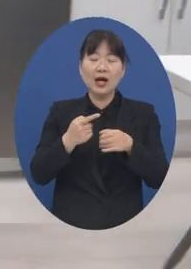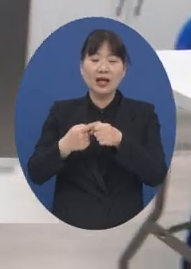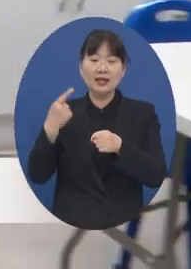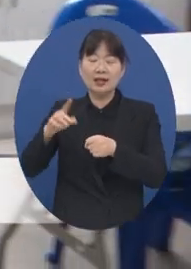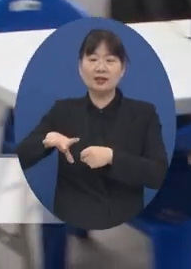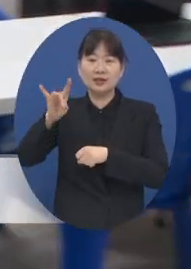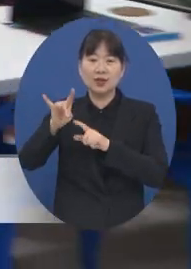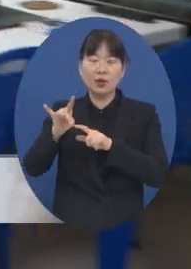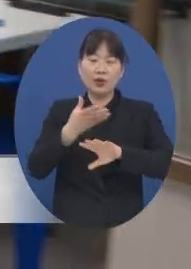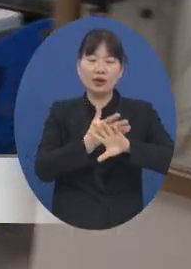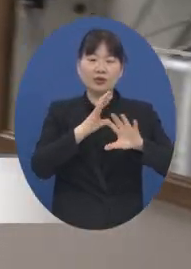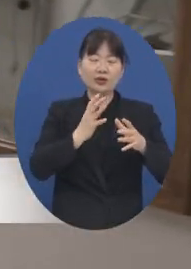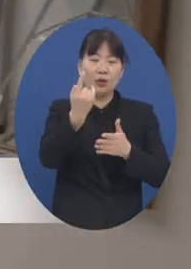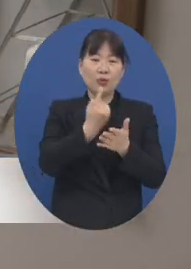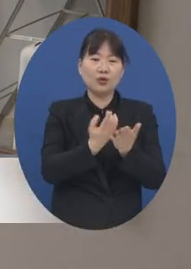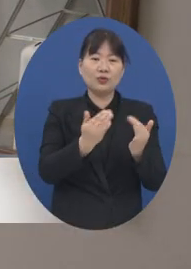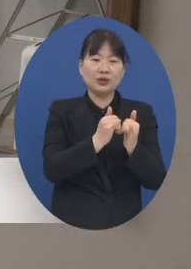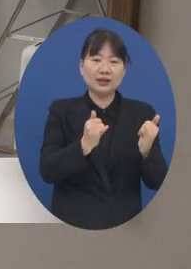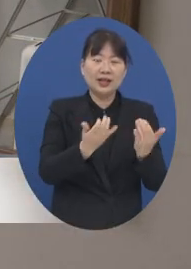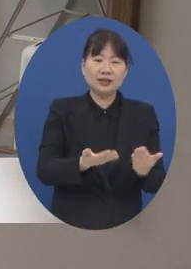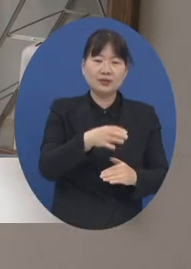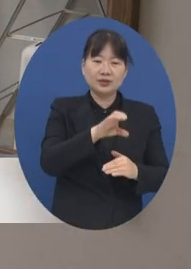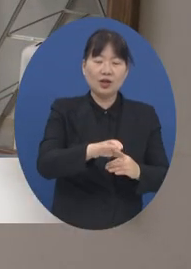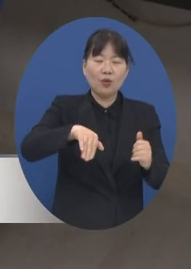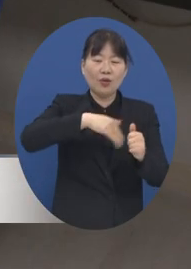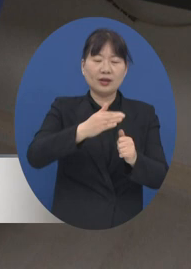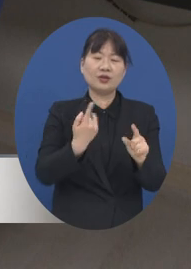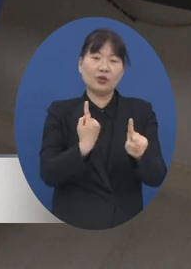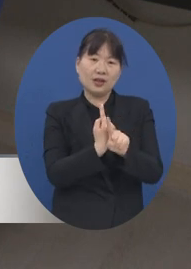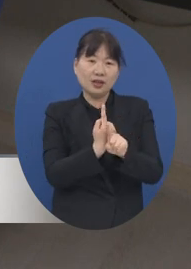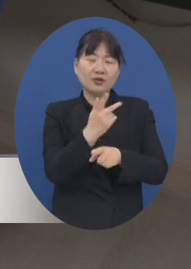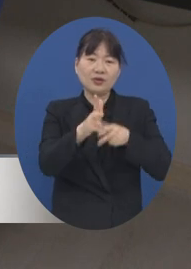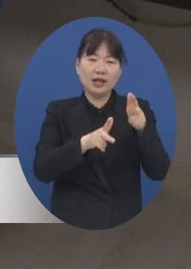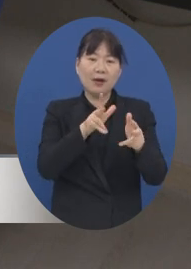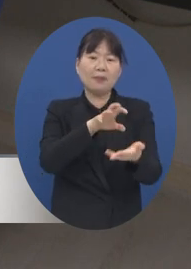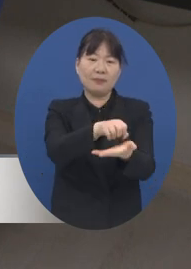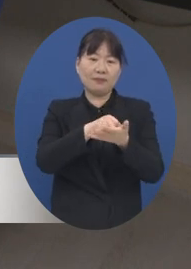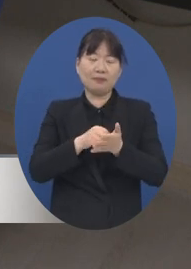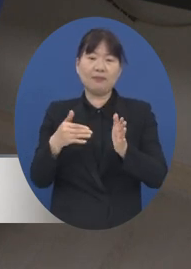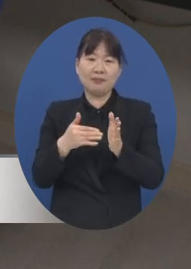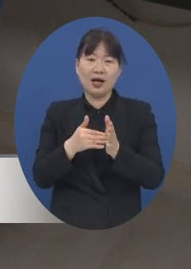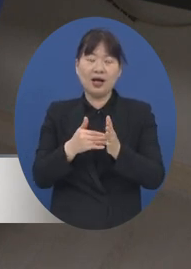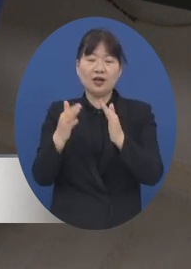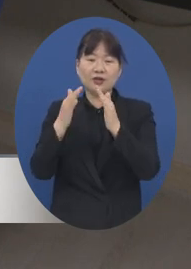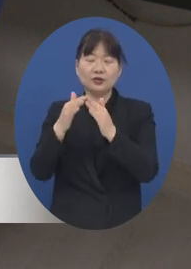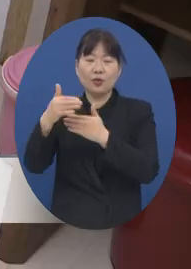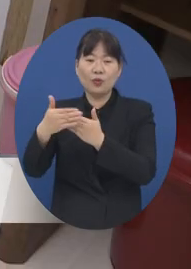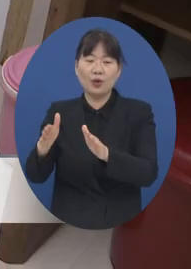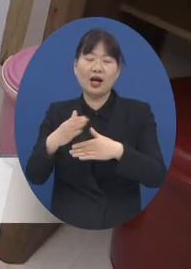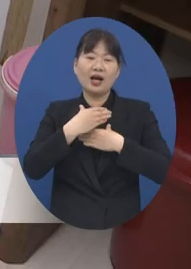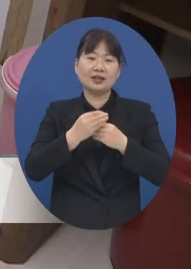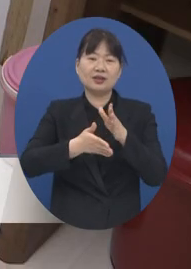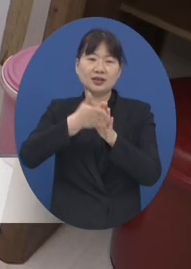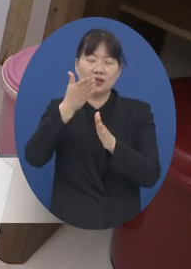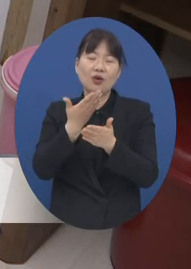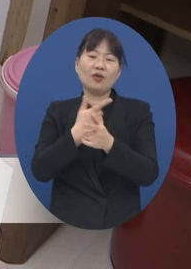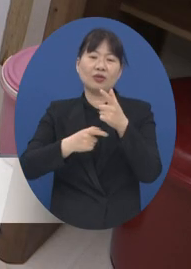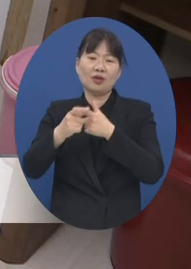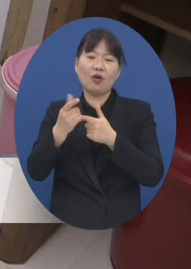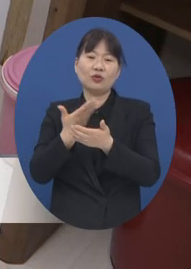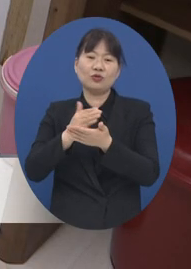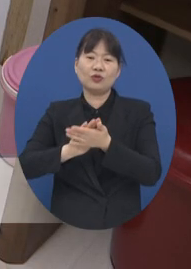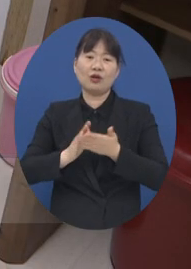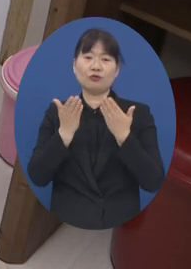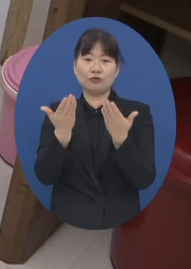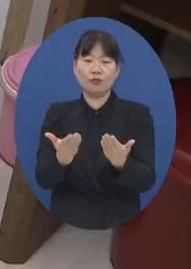경기도는 지난해 처음으로 외국인 노동자 쉼터 환경개선 사업 을 도입했습니다 주거공간과 안전시설 등을